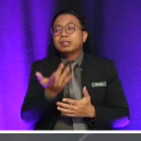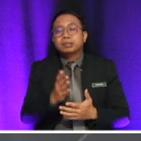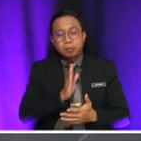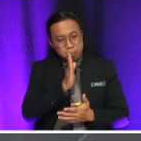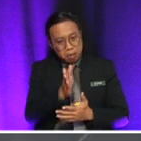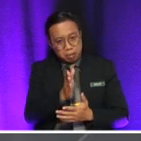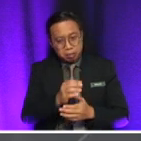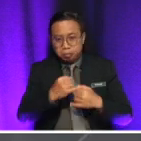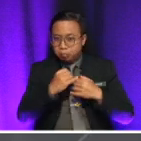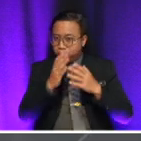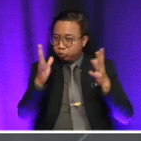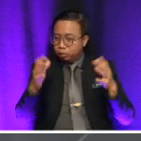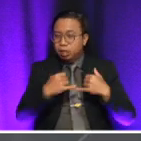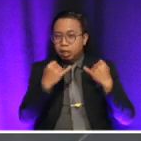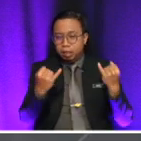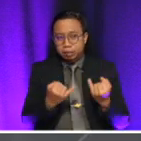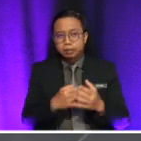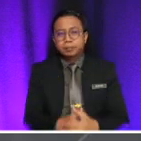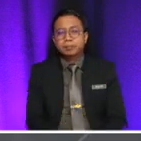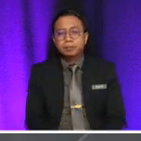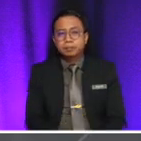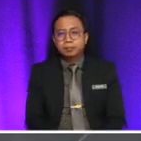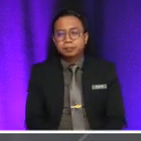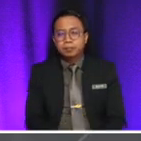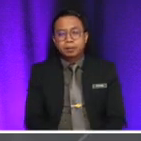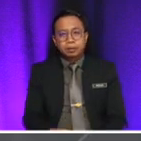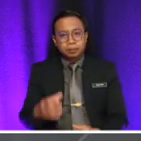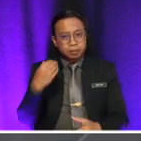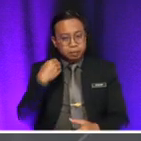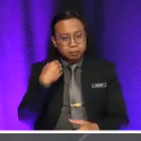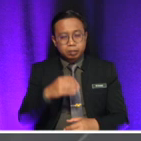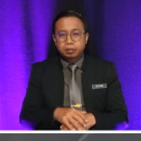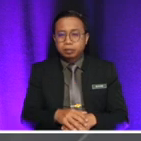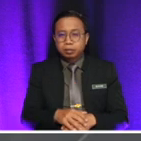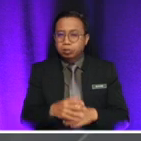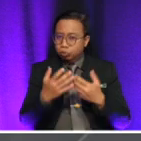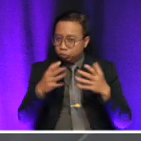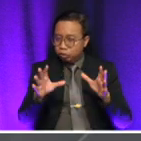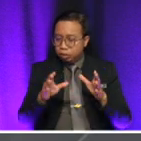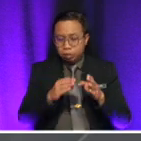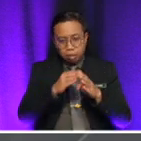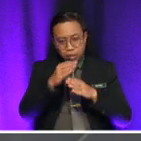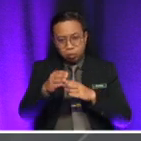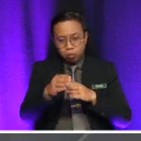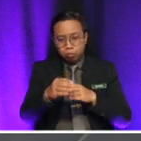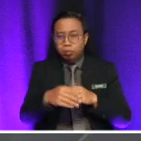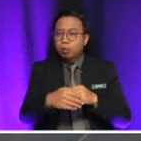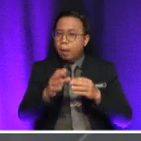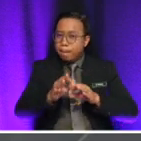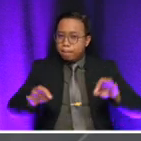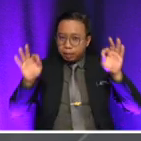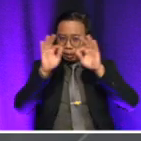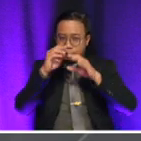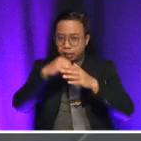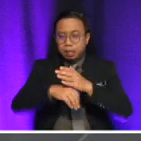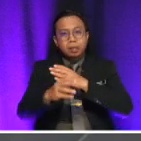berusaha hati memegang Jawa dan ketua menteri itu telah melalui suatu peristiwa yang amat penting dalam kemajuan